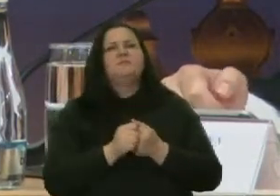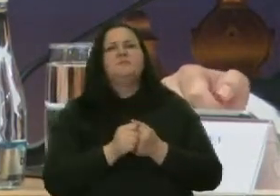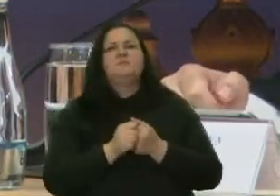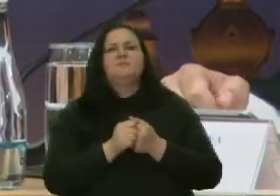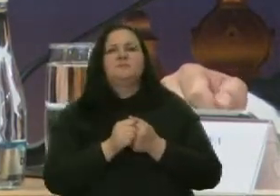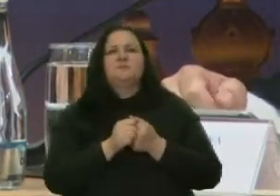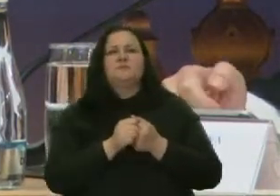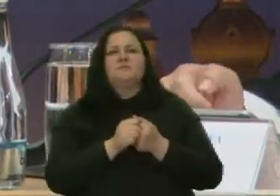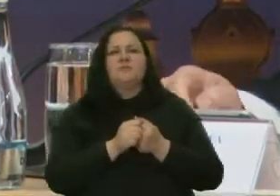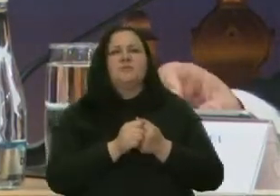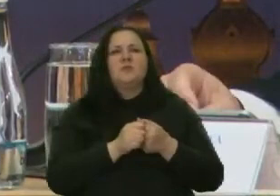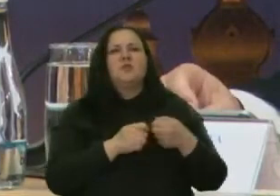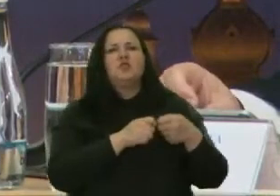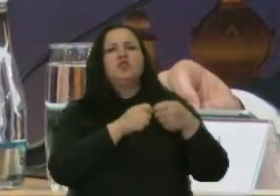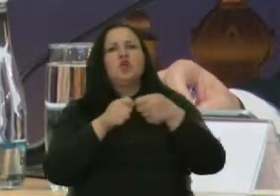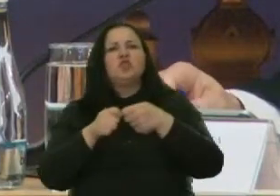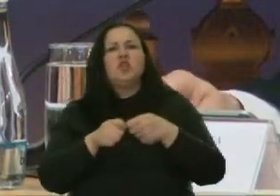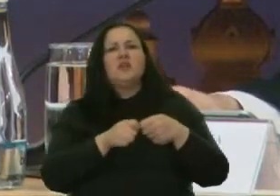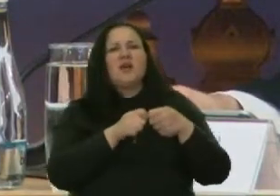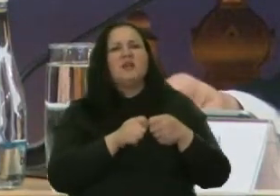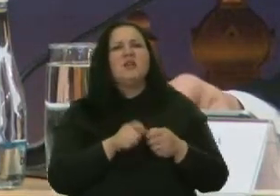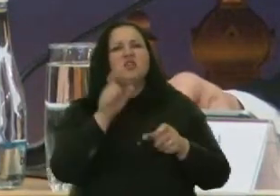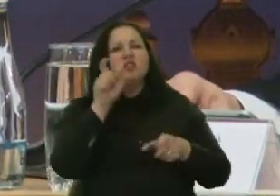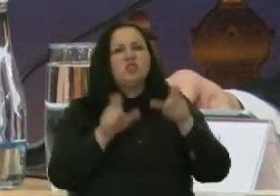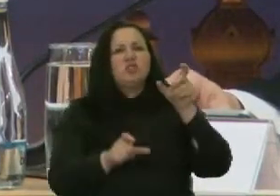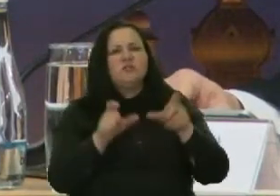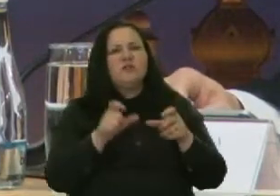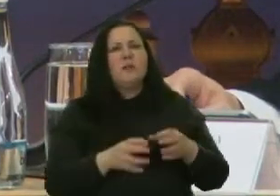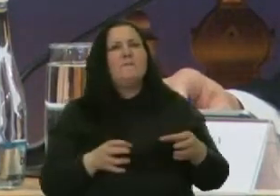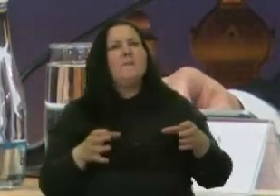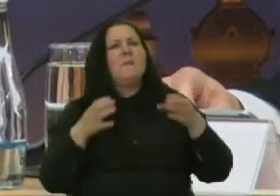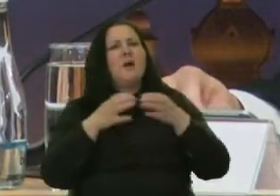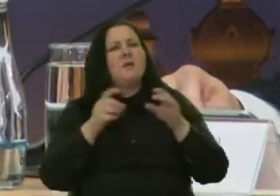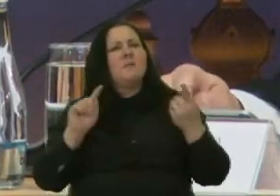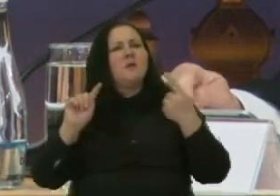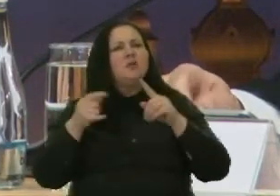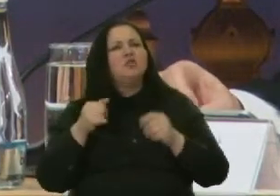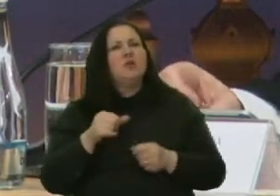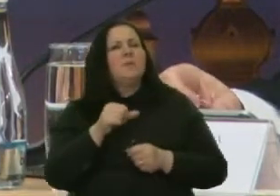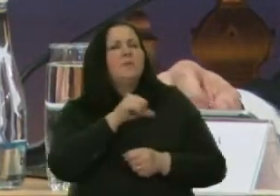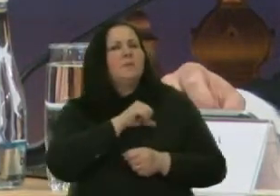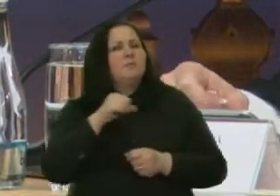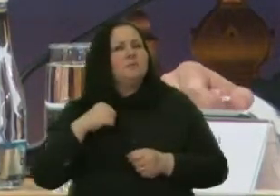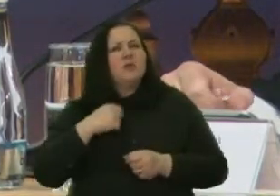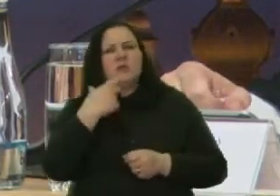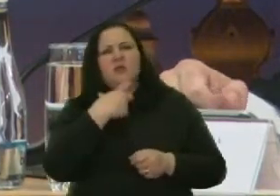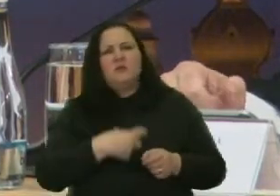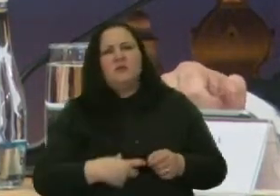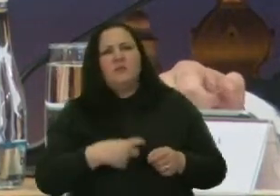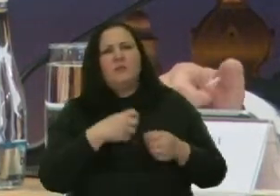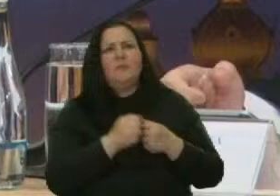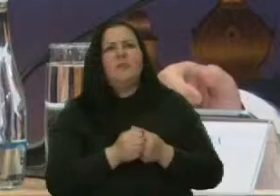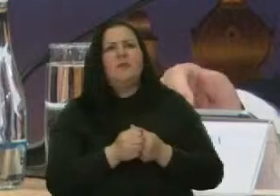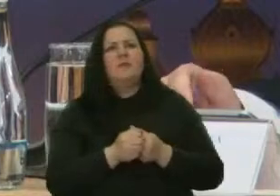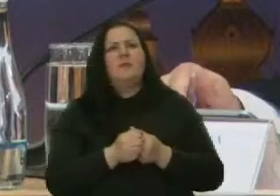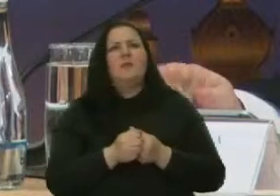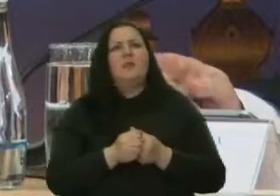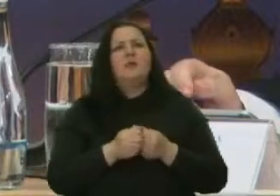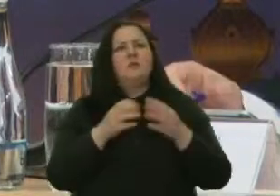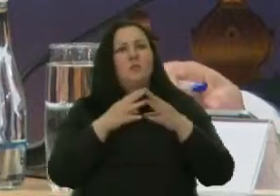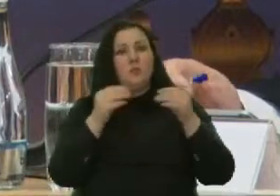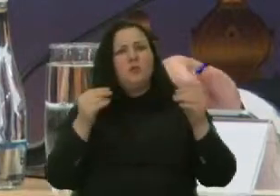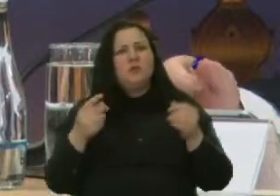cetățeni societate civilă partide politice membri individuali multe din aceste propuneri